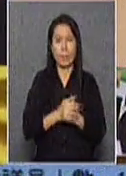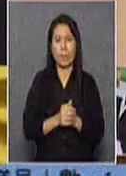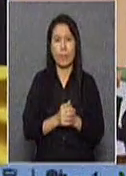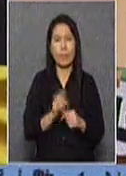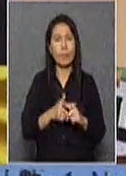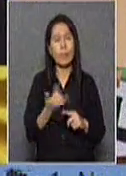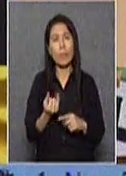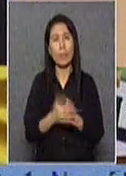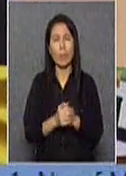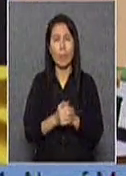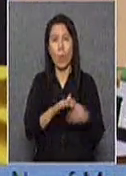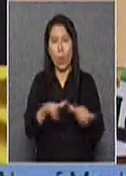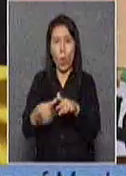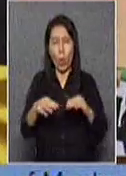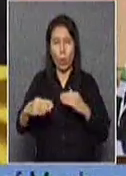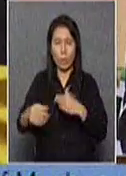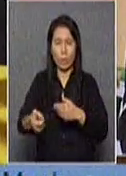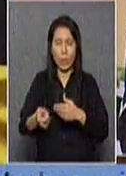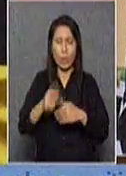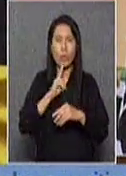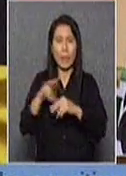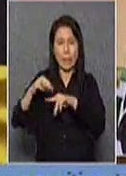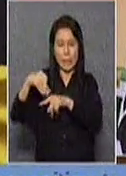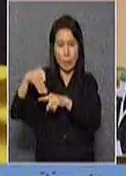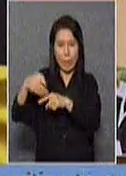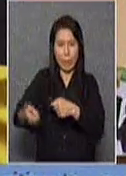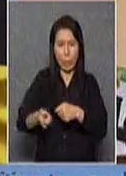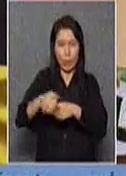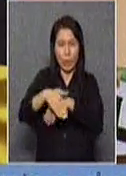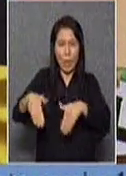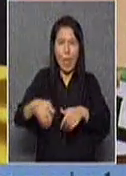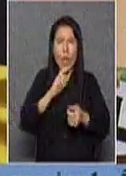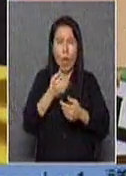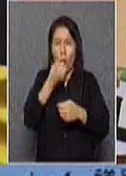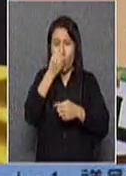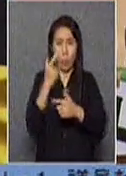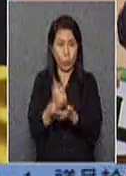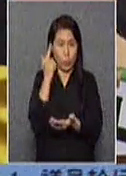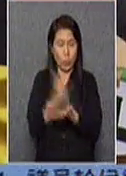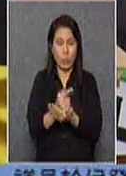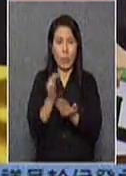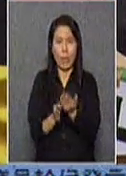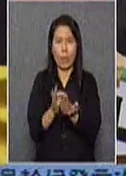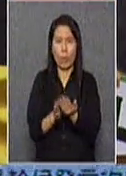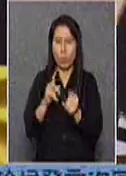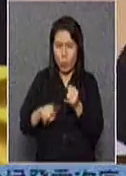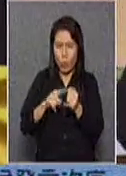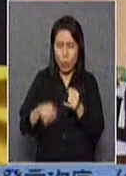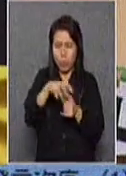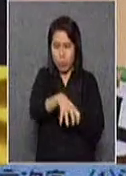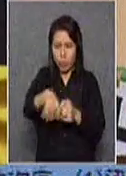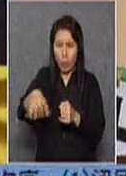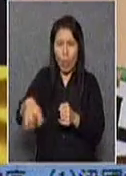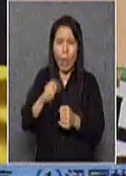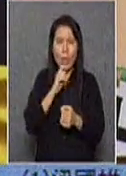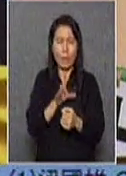你河套區同埋呢一個嘅落馬洲等等嘅地方，係香港好珍貴，同埋可能最後嗰幾幅咧，即係有少少天